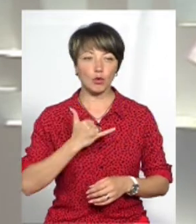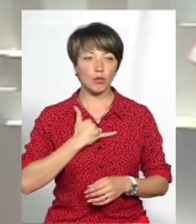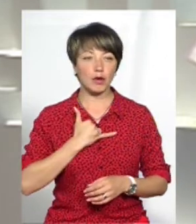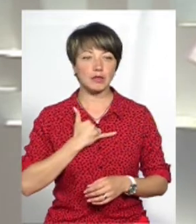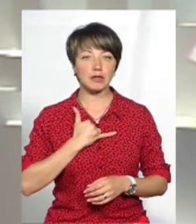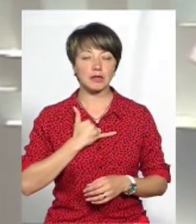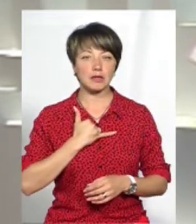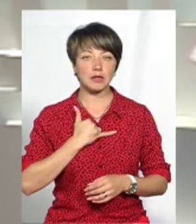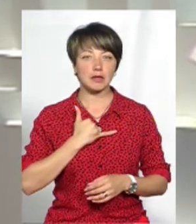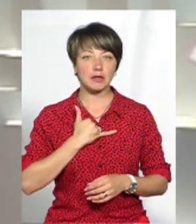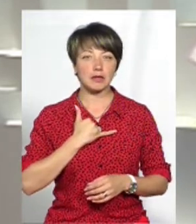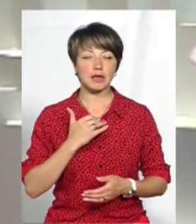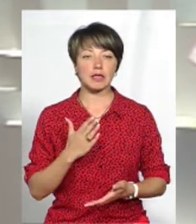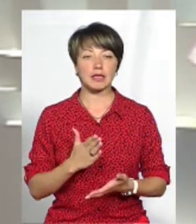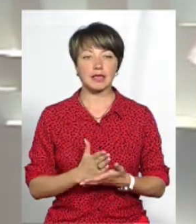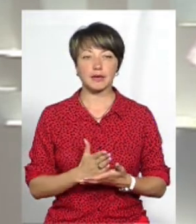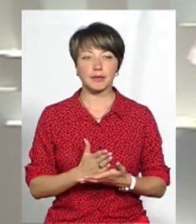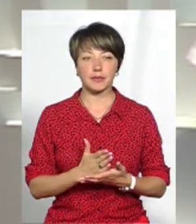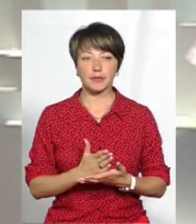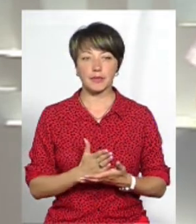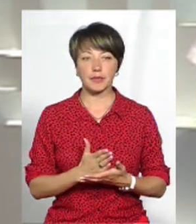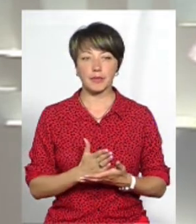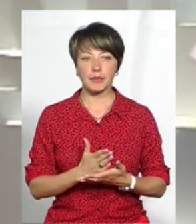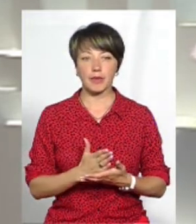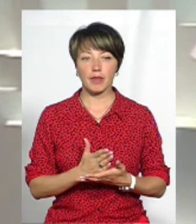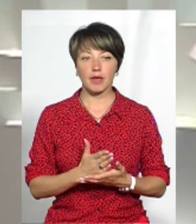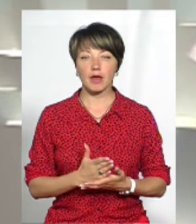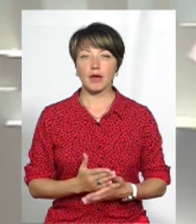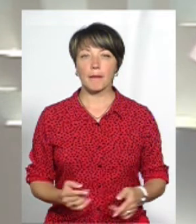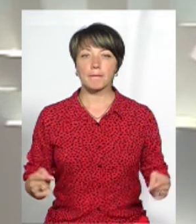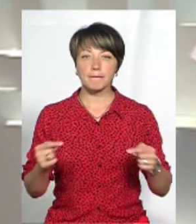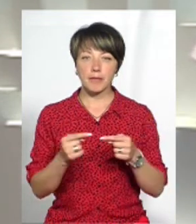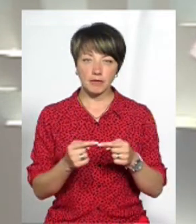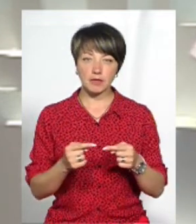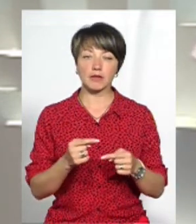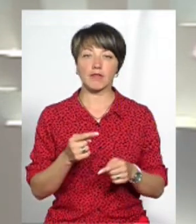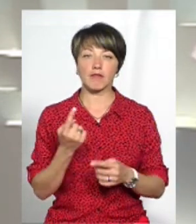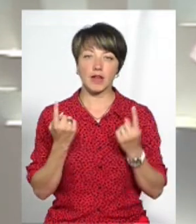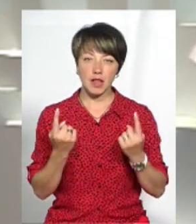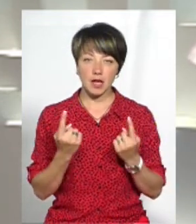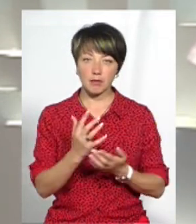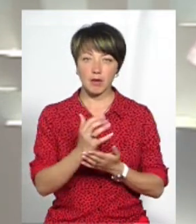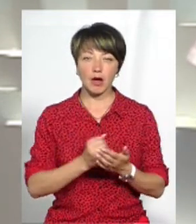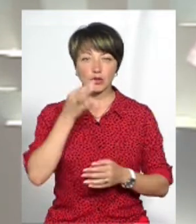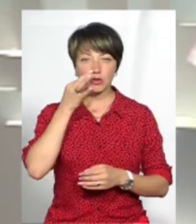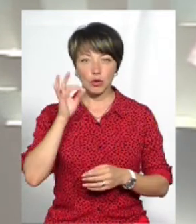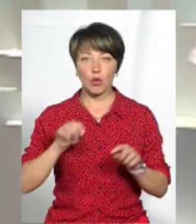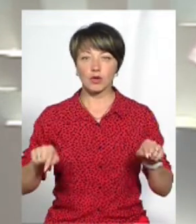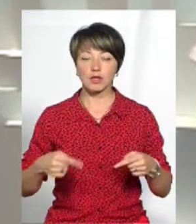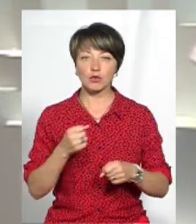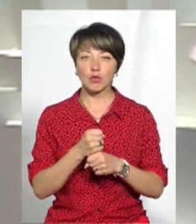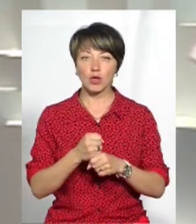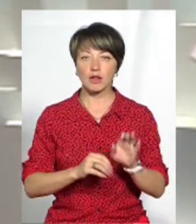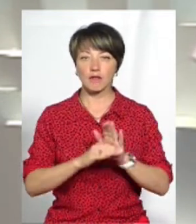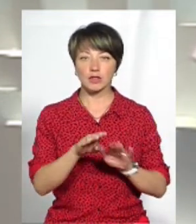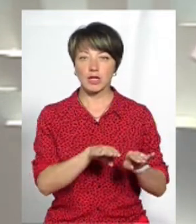мене є певний і дуже великий багаж досвіду для організації роботи на вищому рівні. Я